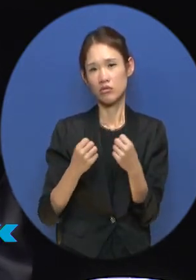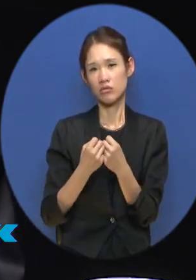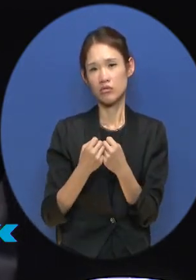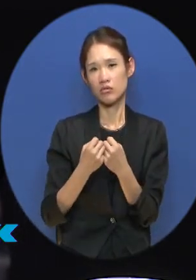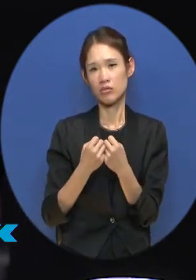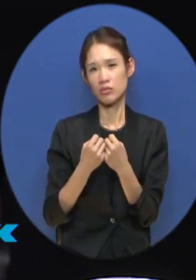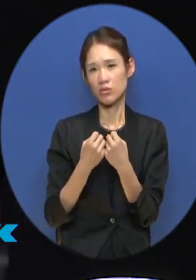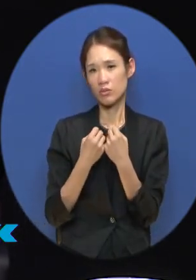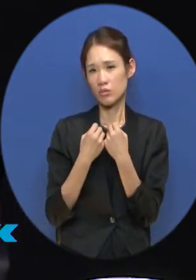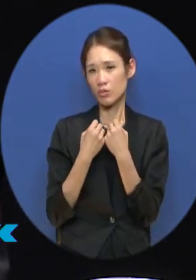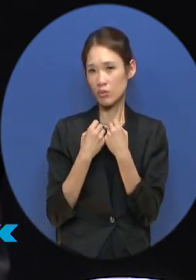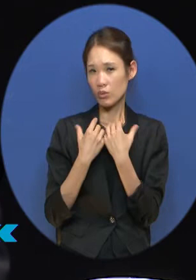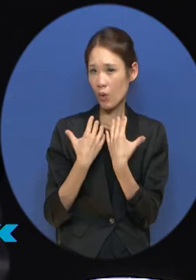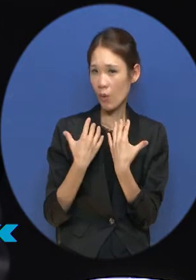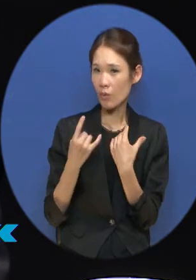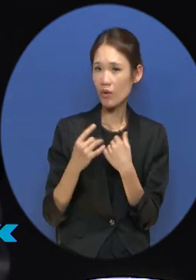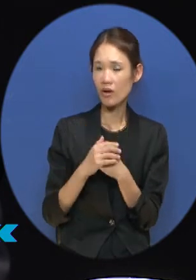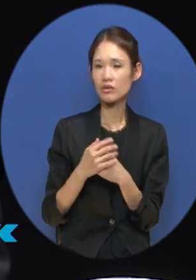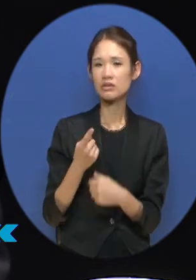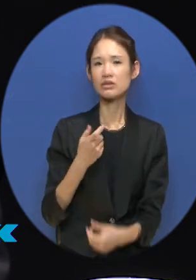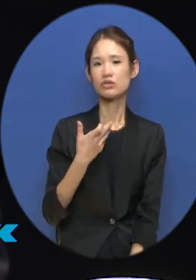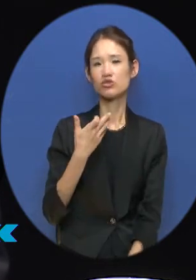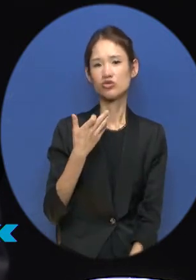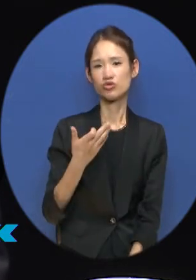어떤 공교롭게도 오늘 아무튼